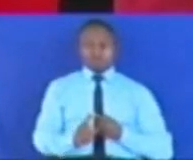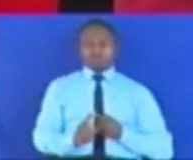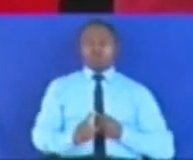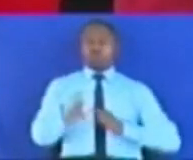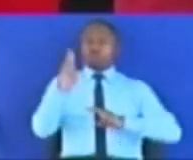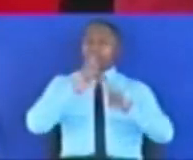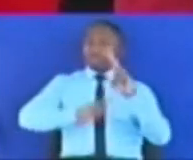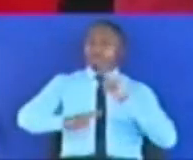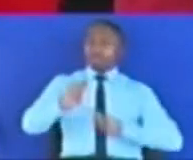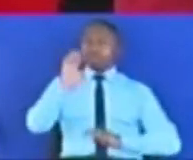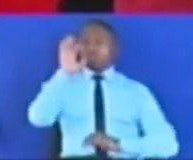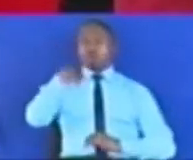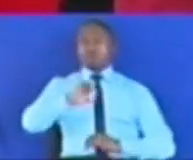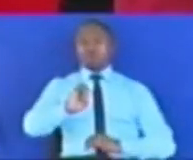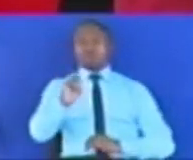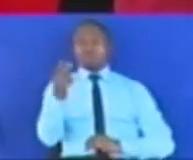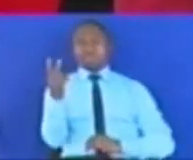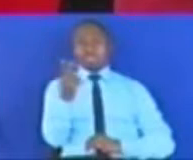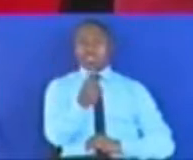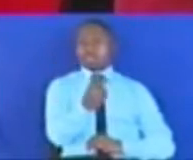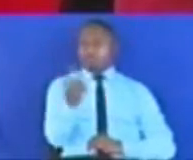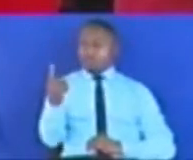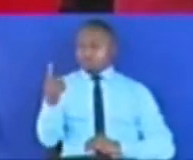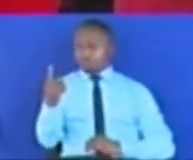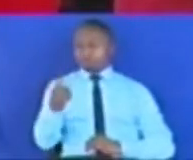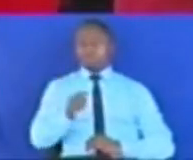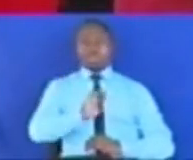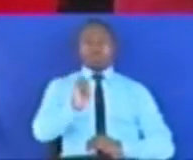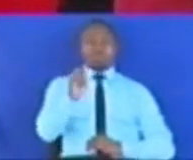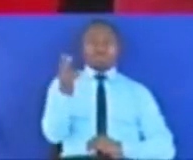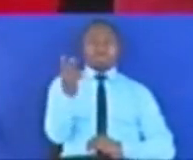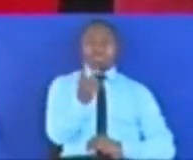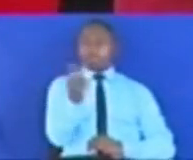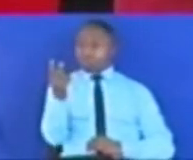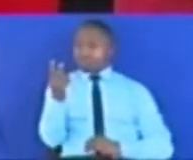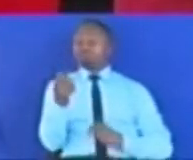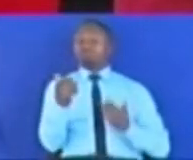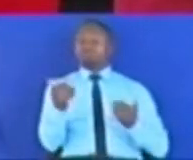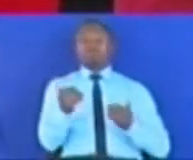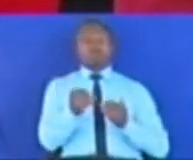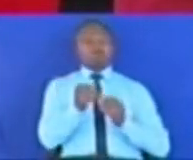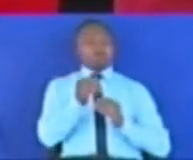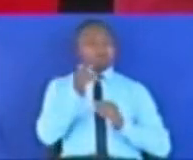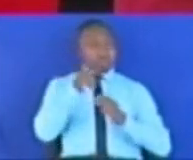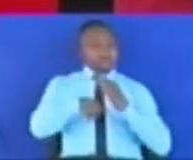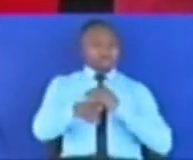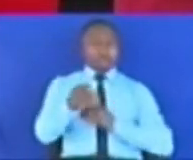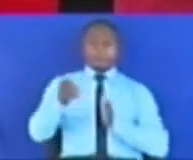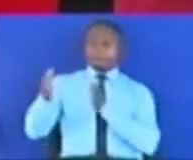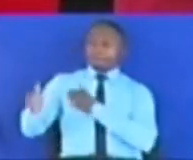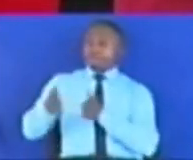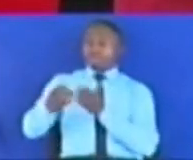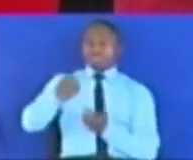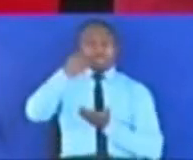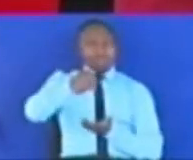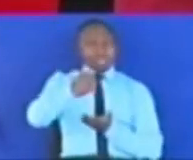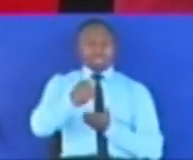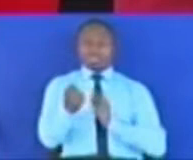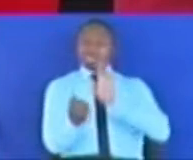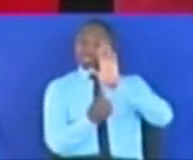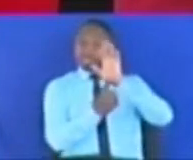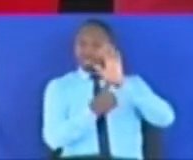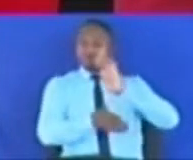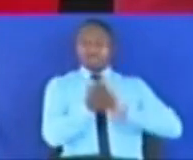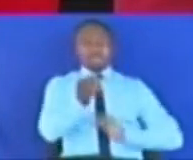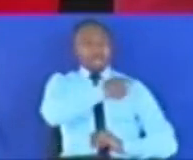tunajadili kwa mwaka 2021 2022 unaelekea katika maandalizi ya bajeti ya sita tangu